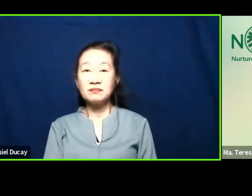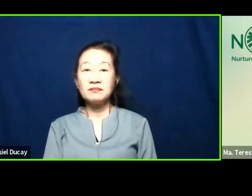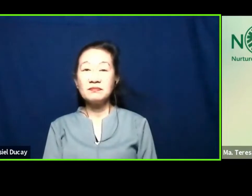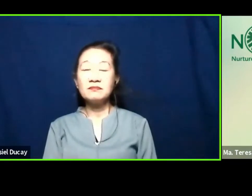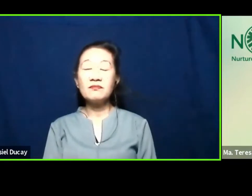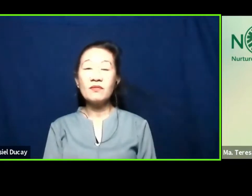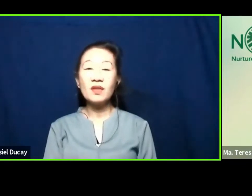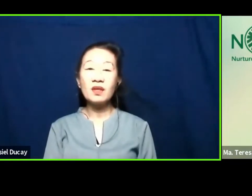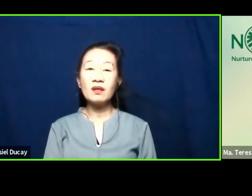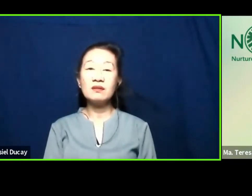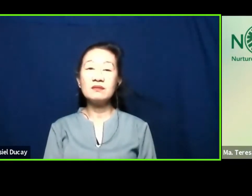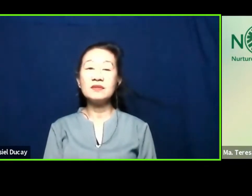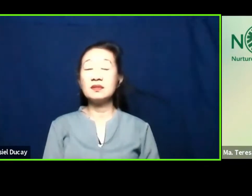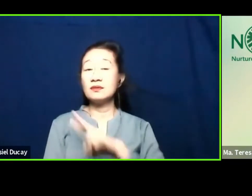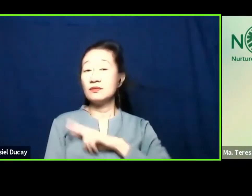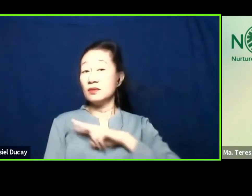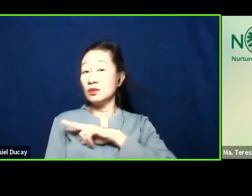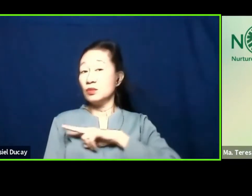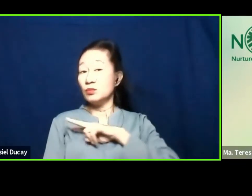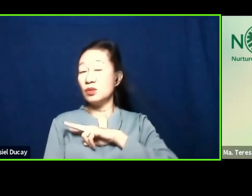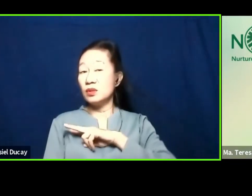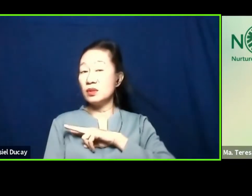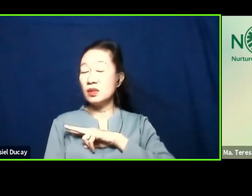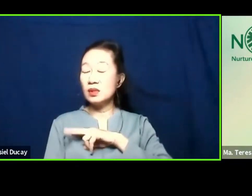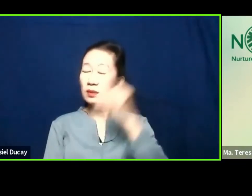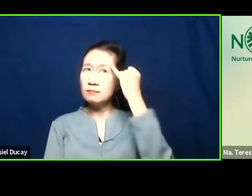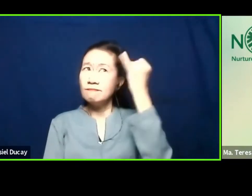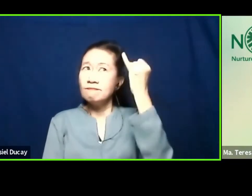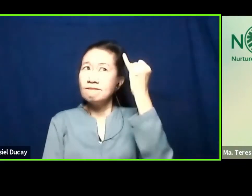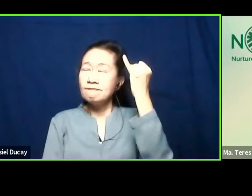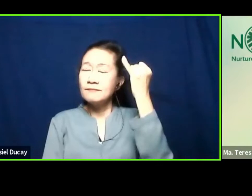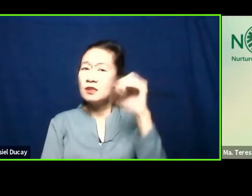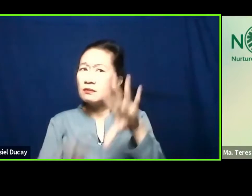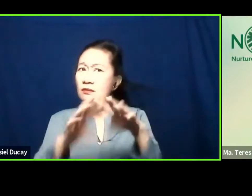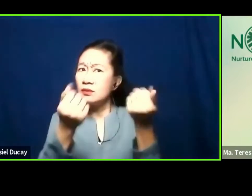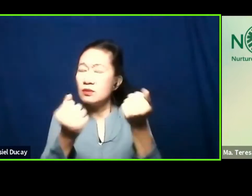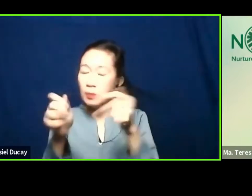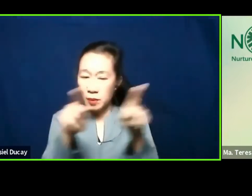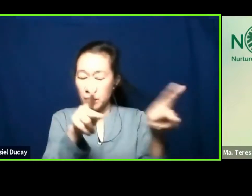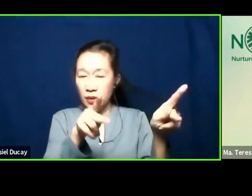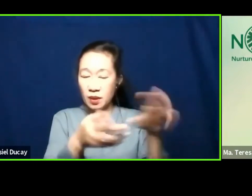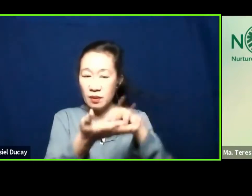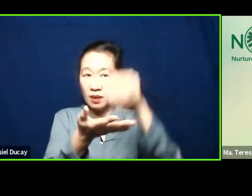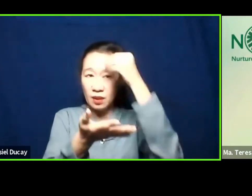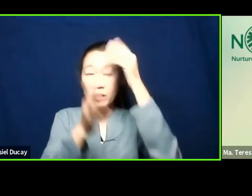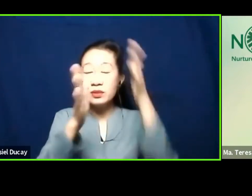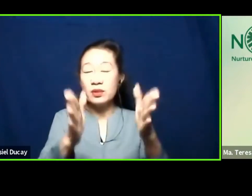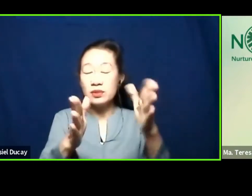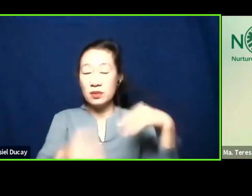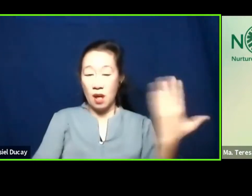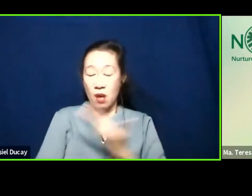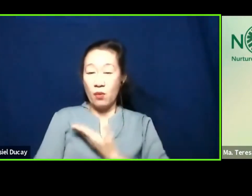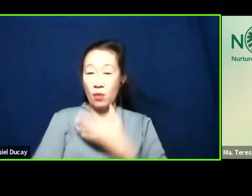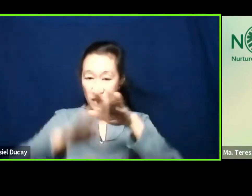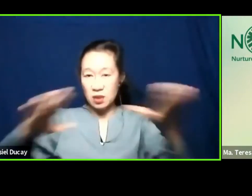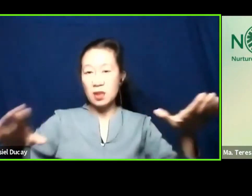ng mga valuable insights at tips kung paano natin ihahanda ang mga learners o ang mga anak nating